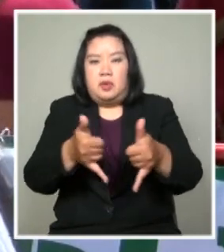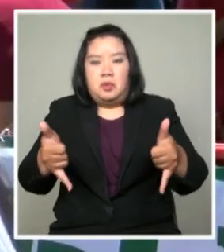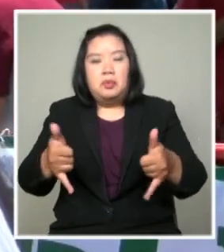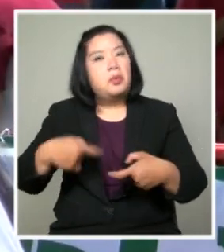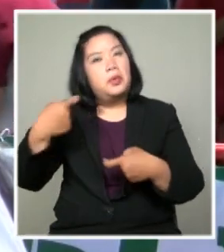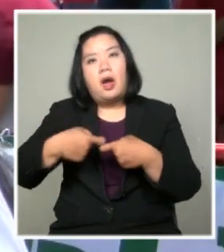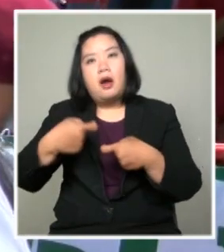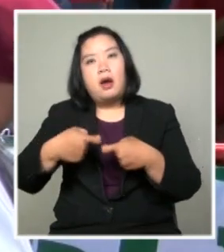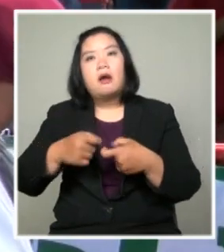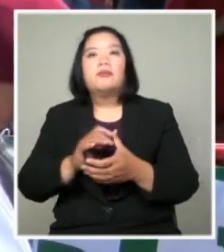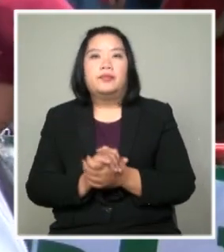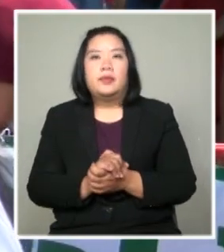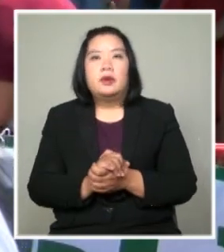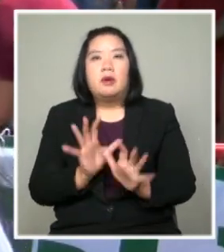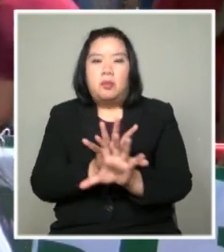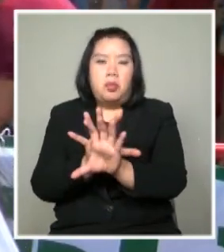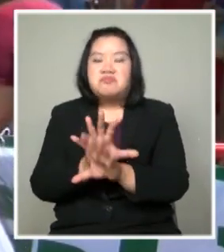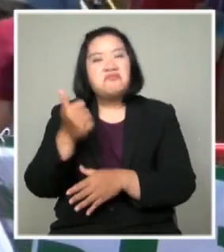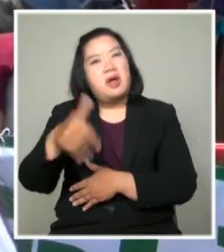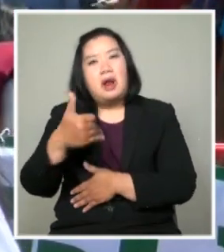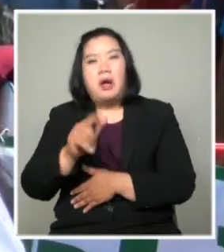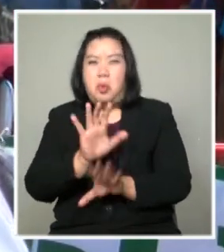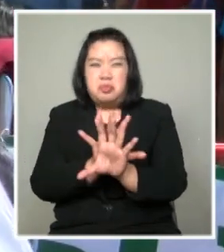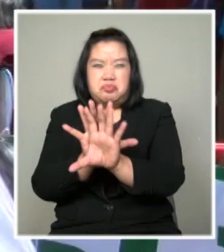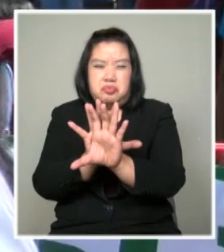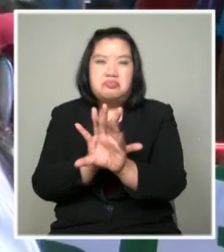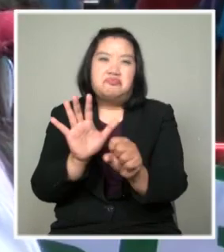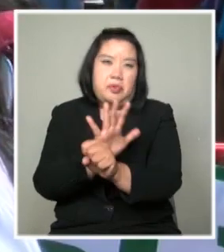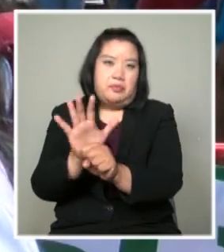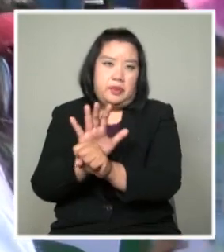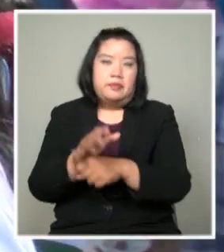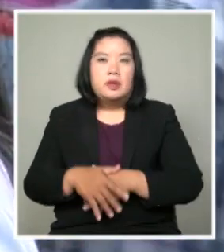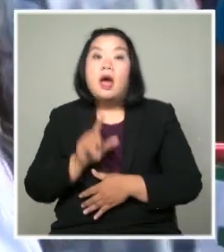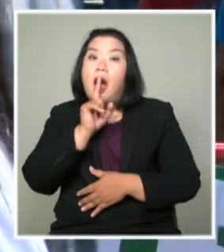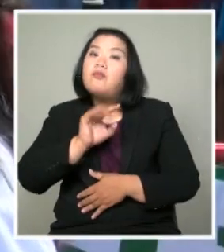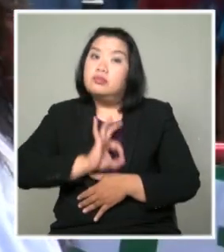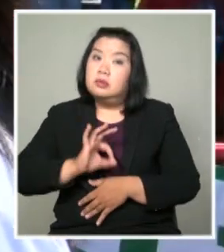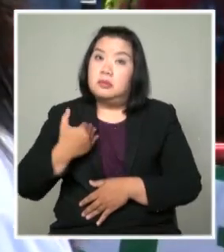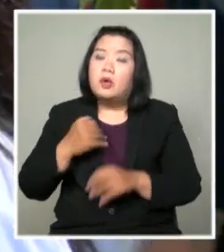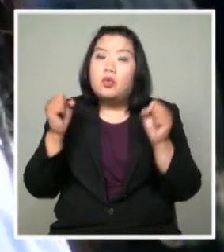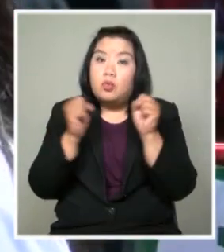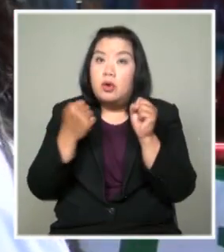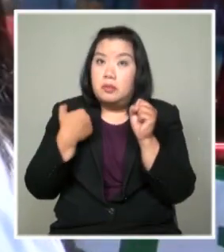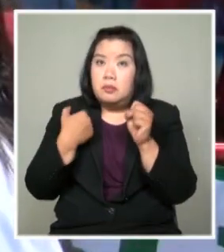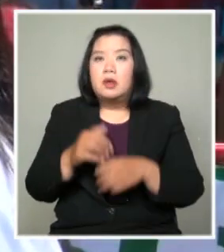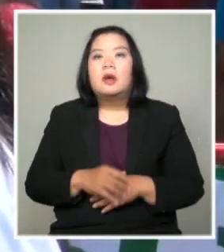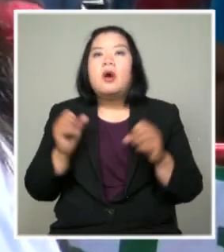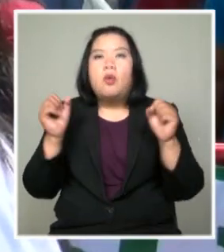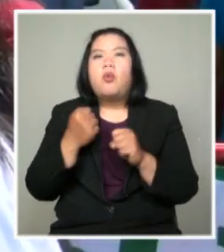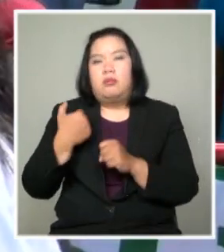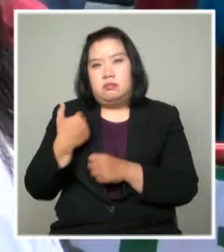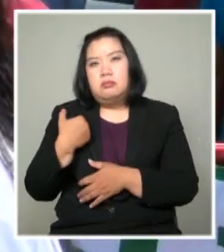ใช่ค่ะยังเป็นไปไม่ได้อะค่ะ แล้วที่เราเข้ามาเรากังวลอะไรไหมคร ับ ก็กังวลกลัวจะติดจ